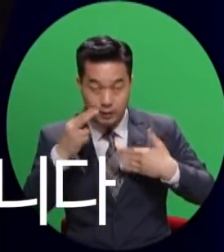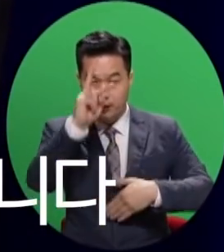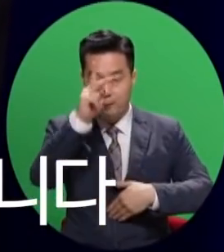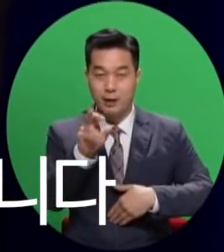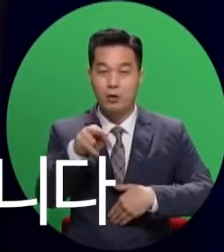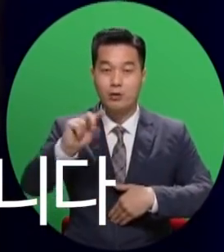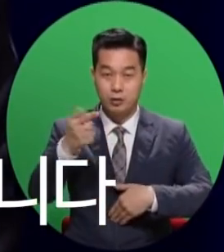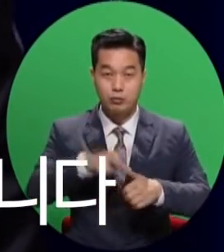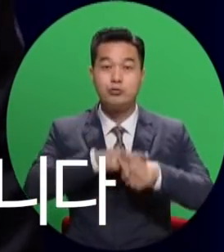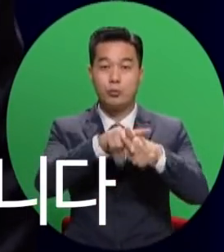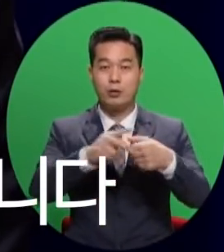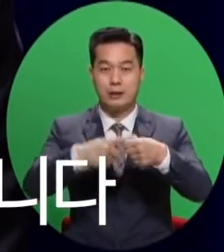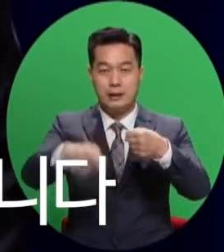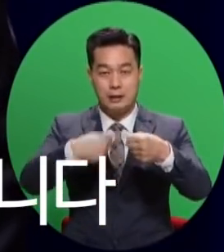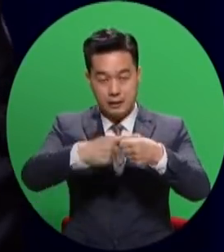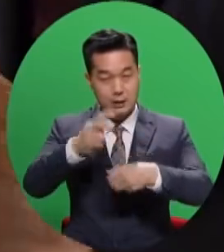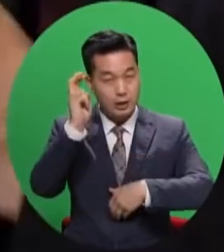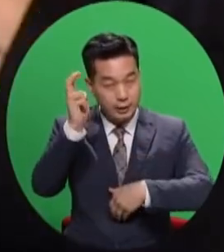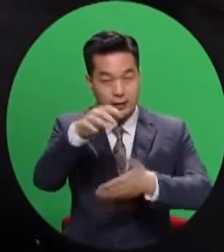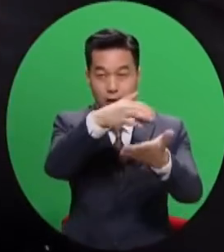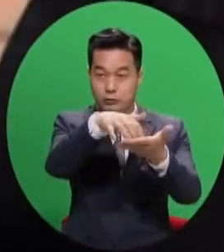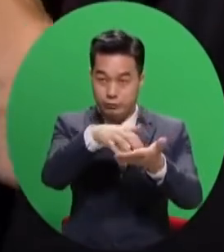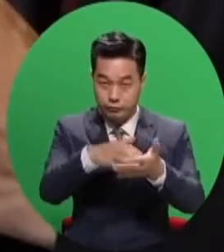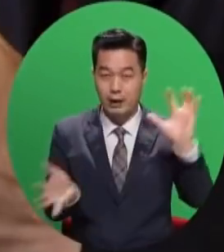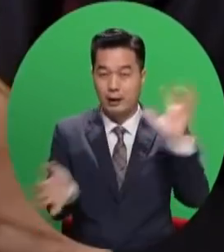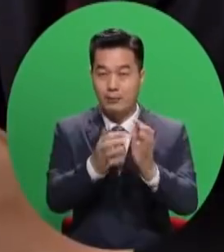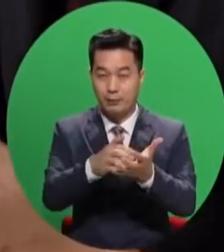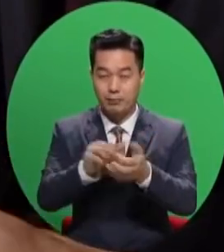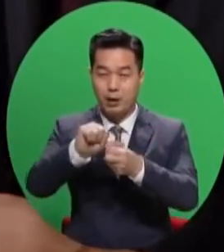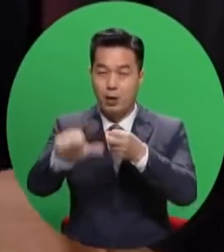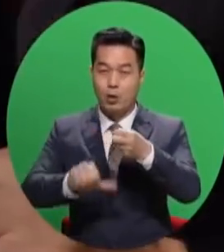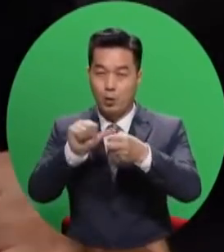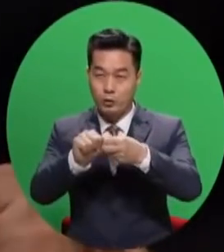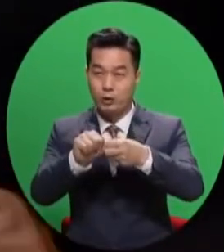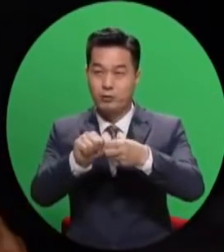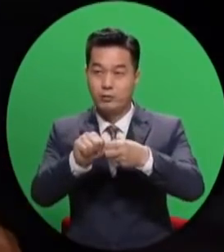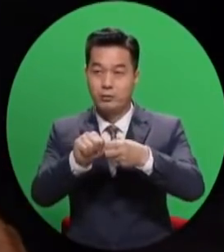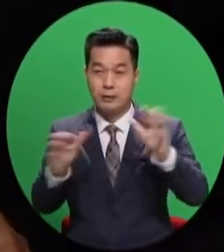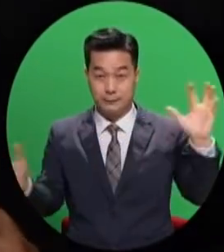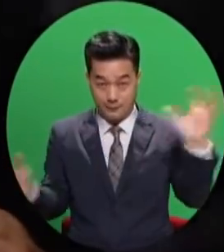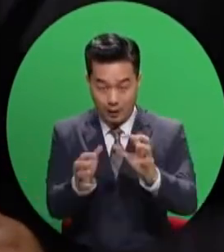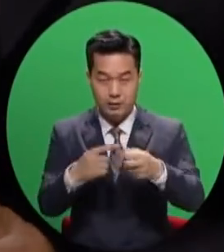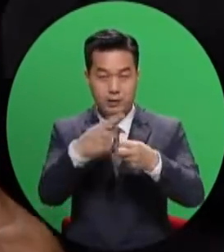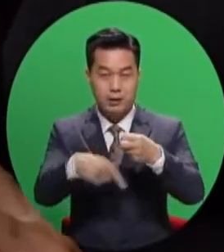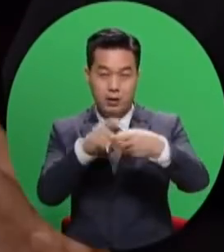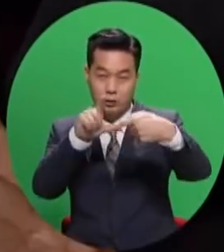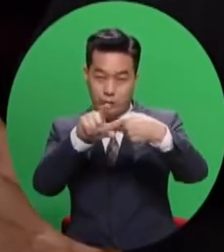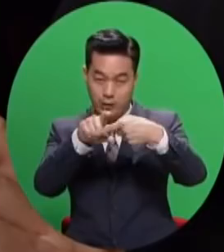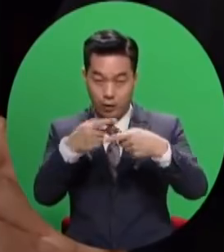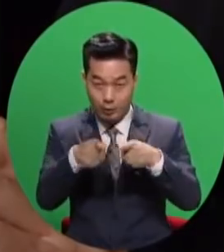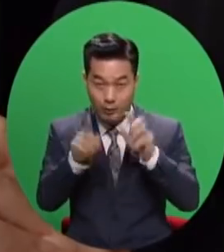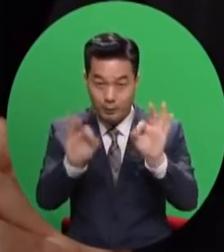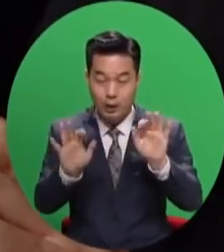1 년 예상 제원 축입니다 이거 전부 5년 와서 9년을 들어가는 것을 일 년으로 난 우니까